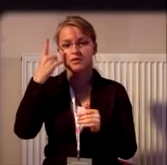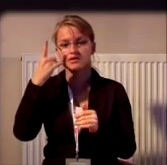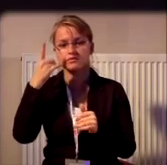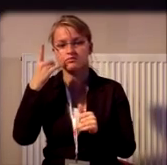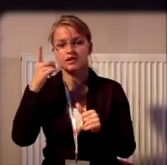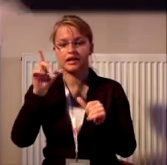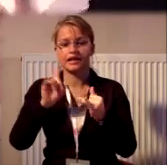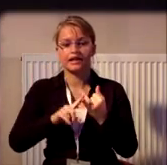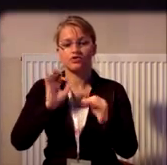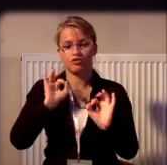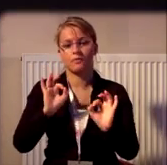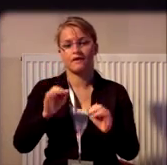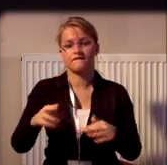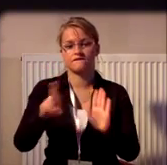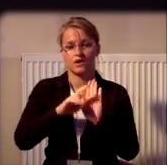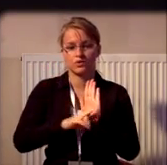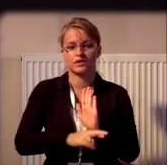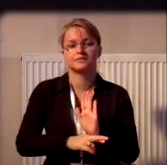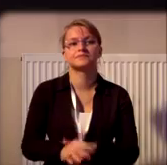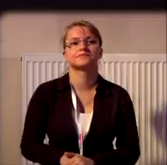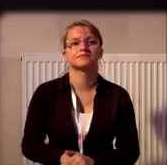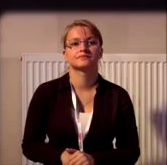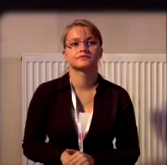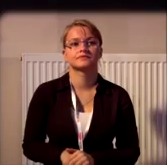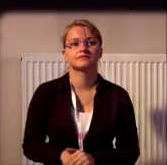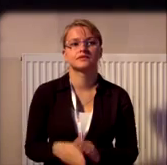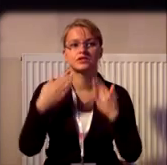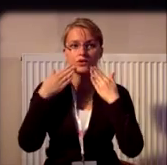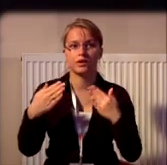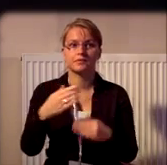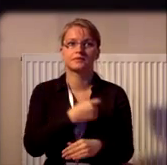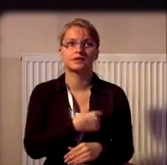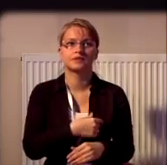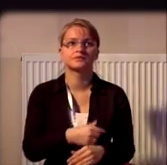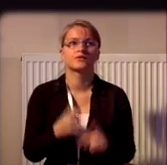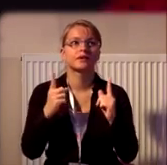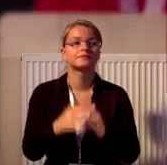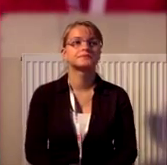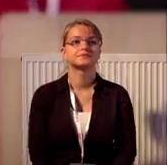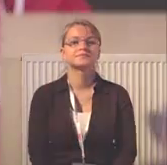jeśli chodzi o środowisko. Także dziękujemy Państwu bardzo za uwagę.